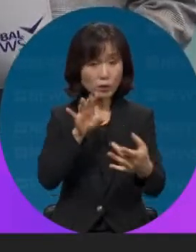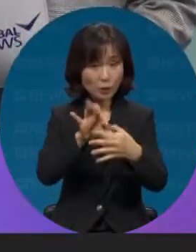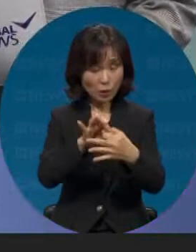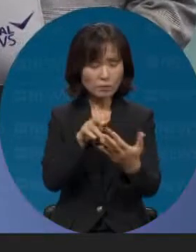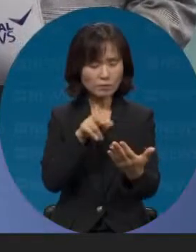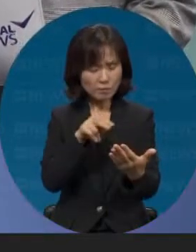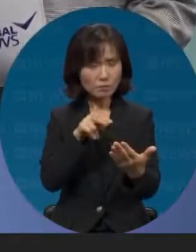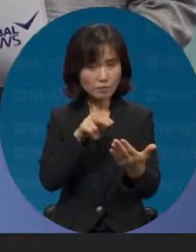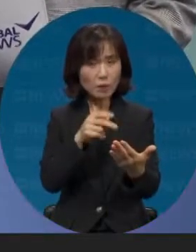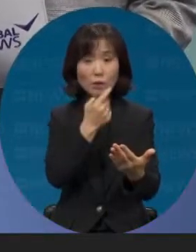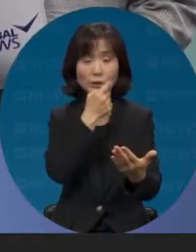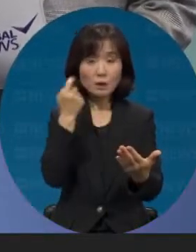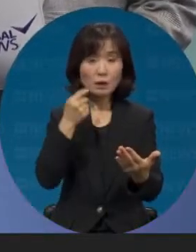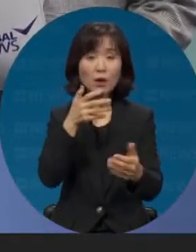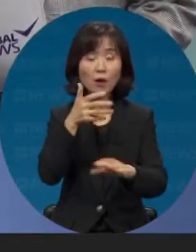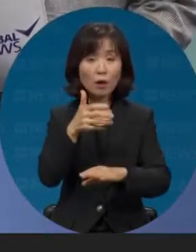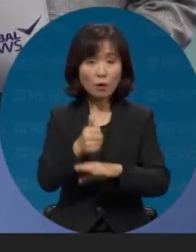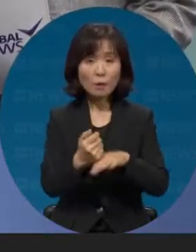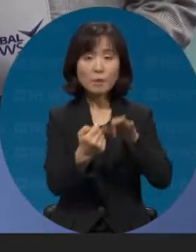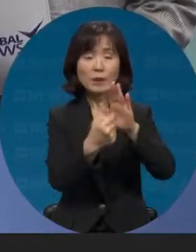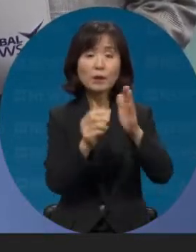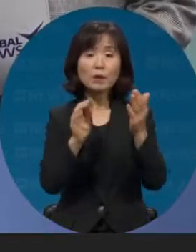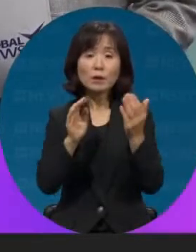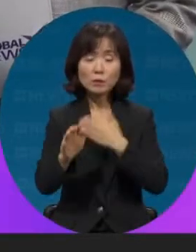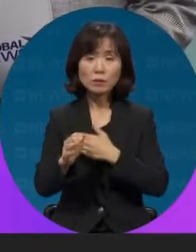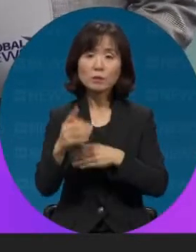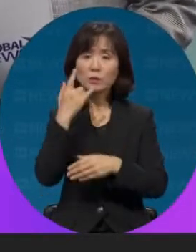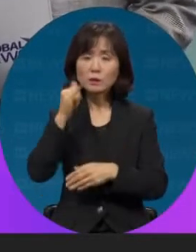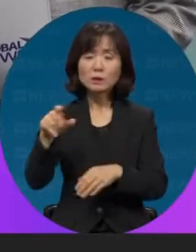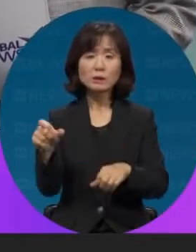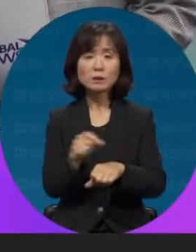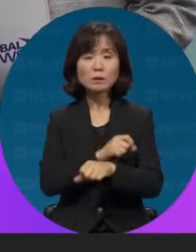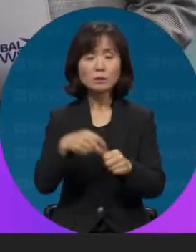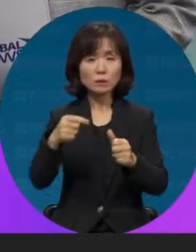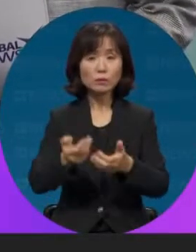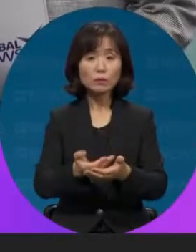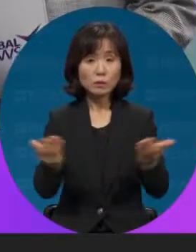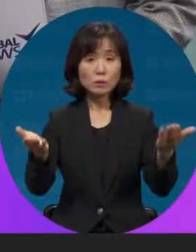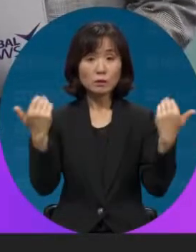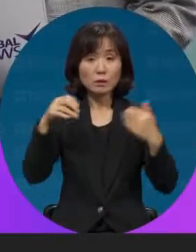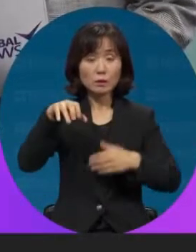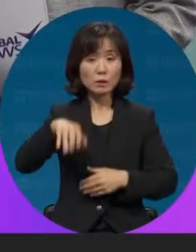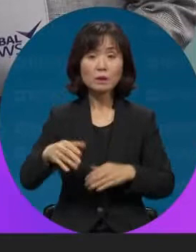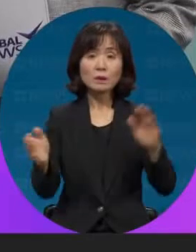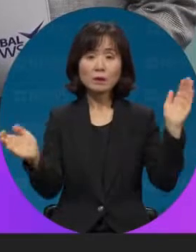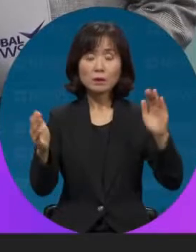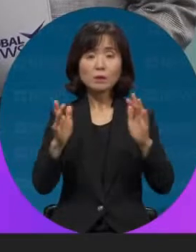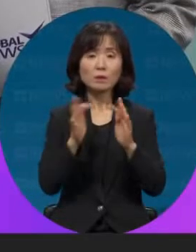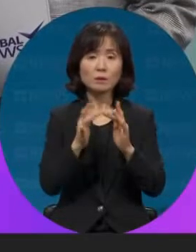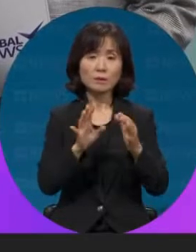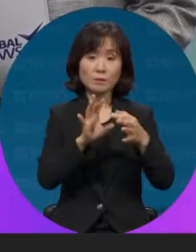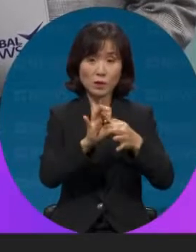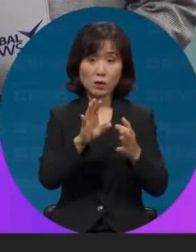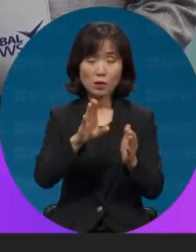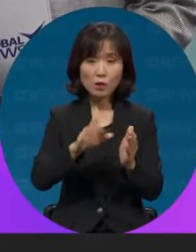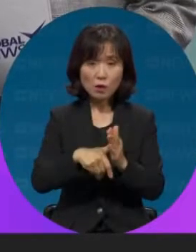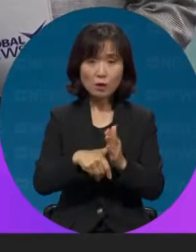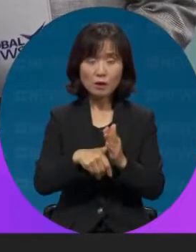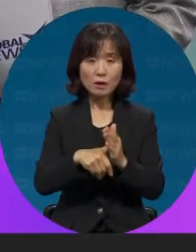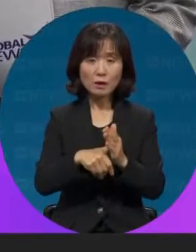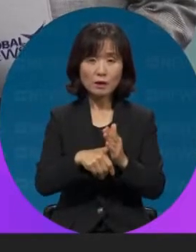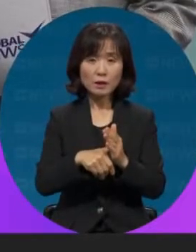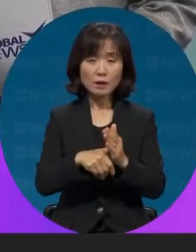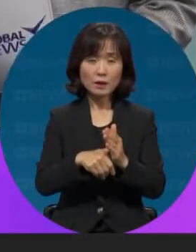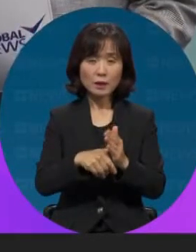어 이런 결과가 나온 뒤 프랜시스의 부문의 특히 특수교육의 제공하는 특수학교 에선 학생들이 온라인에 접속할 때 최고